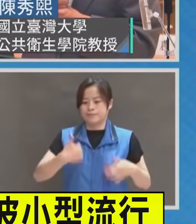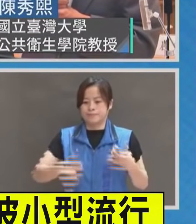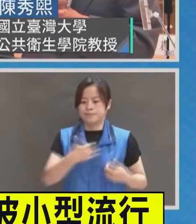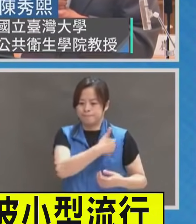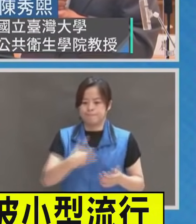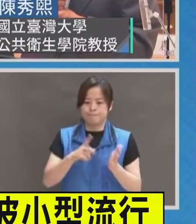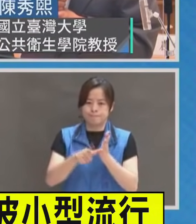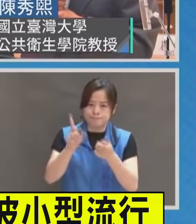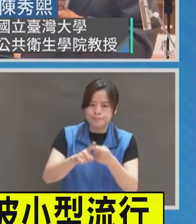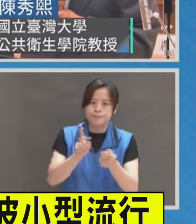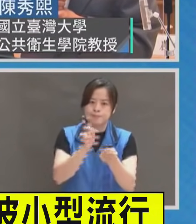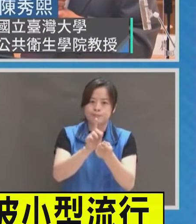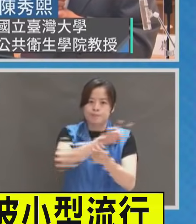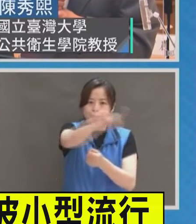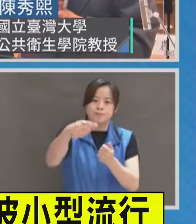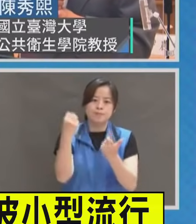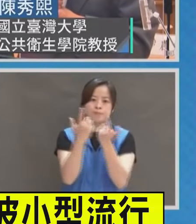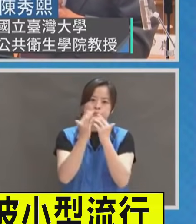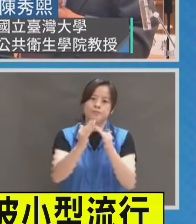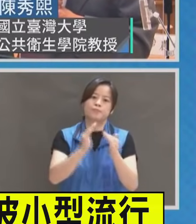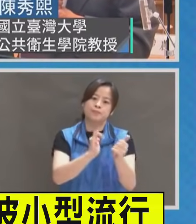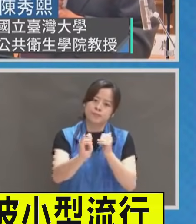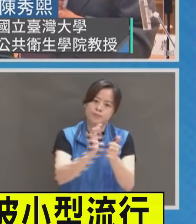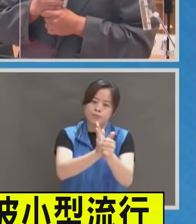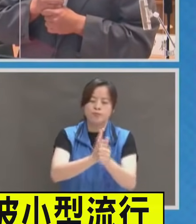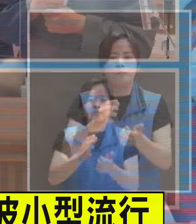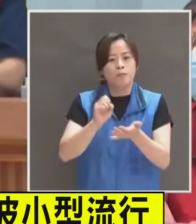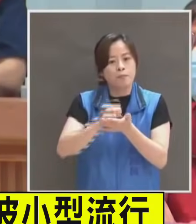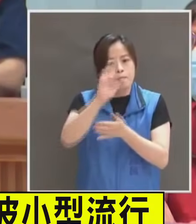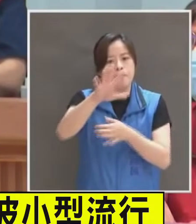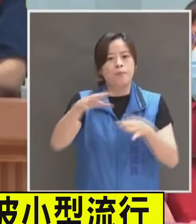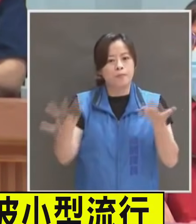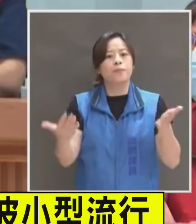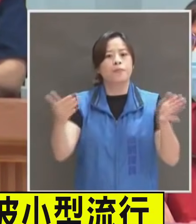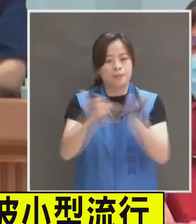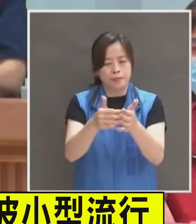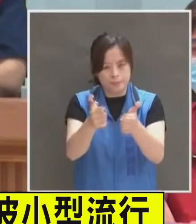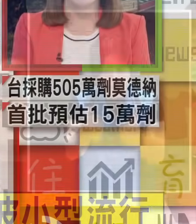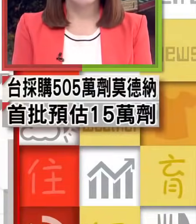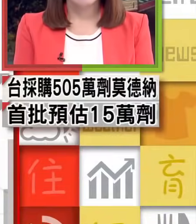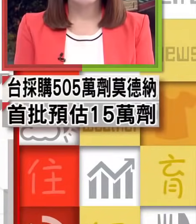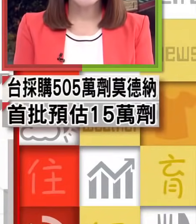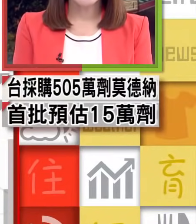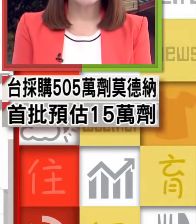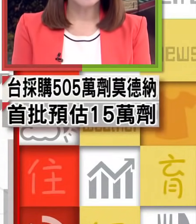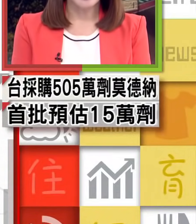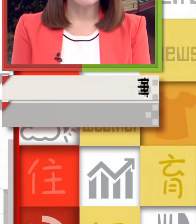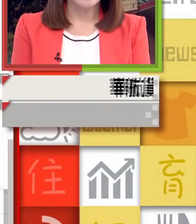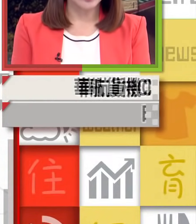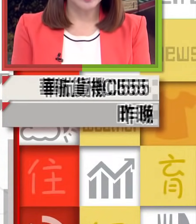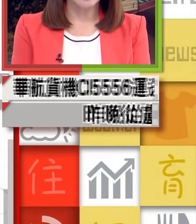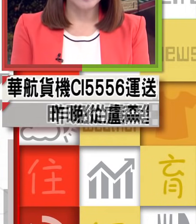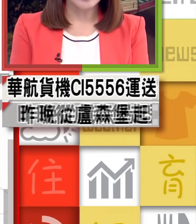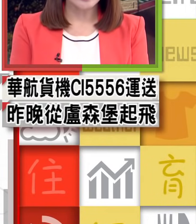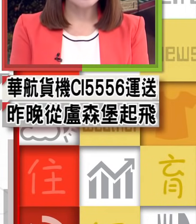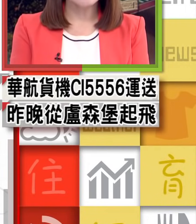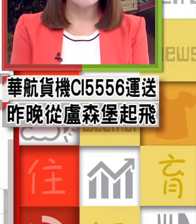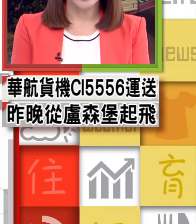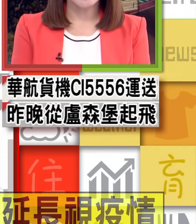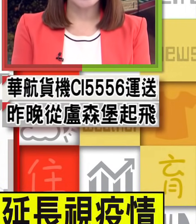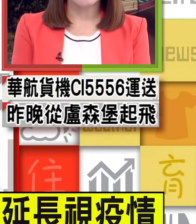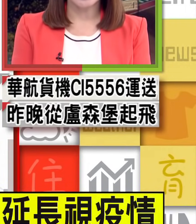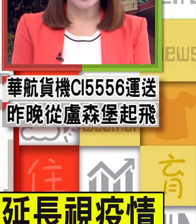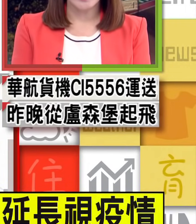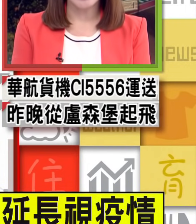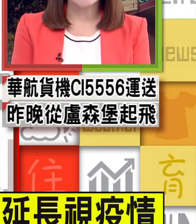卫专家陈秀熙老师来分析目前新北的疫情， 非常的严峻。 好，再来看的是台北市的部分，今天新